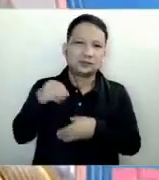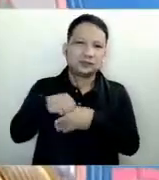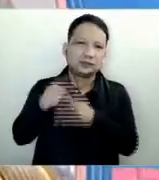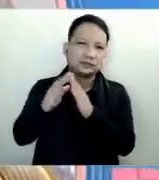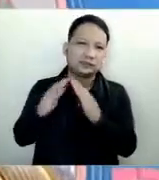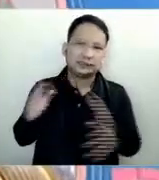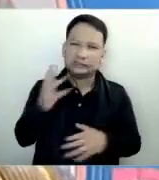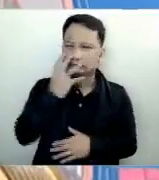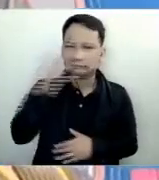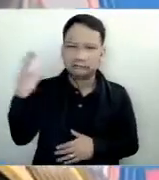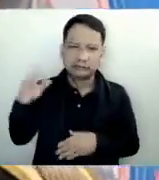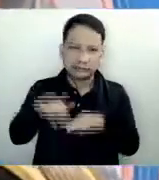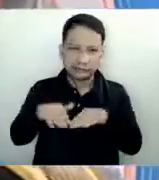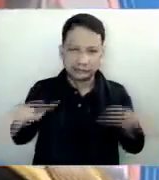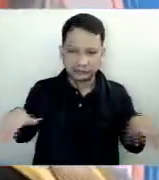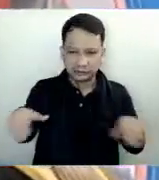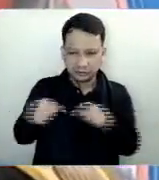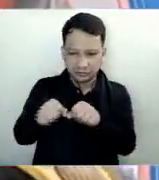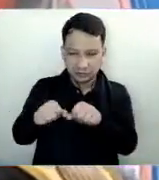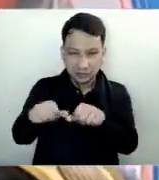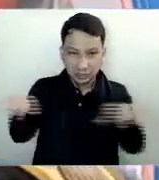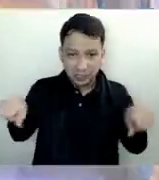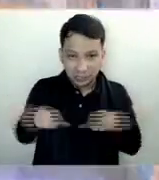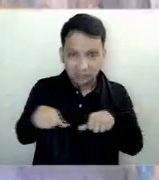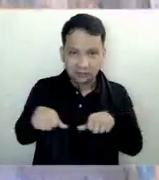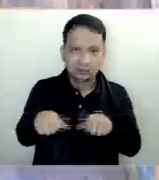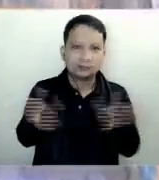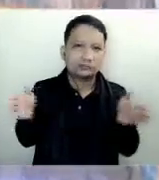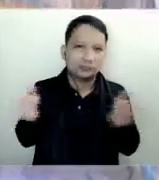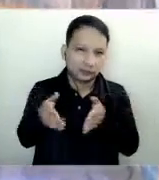Maliit pa po yung espasyo ng siksikan pa kayo.